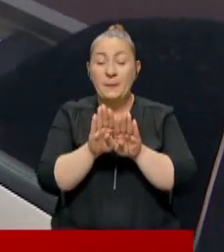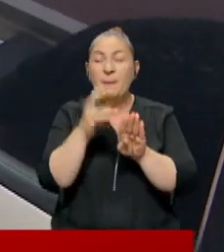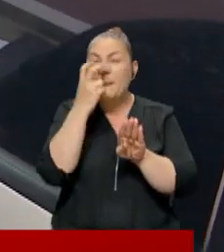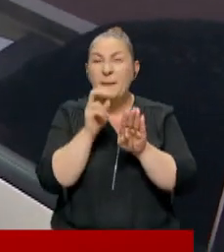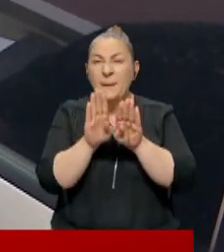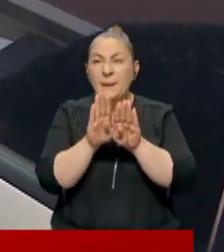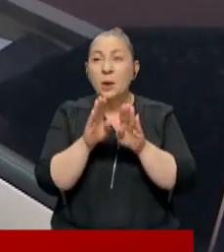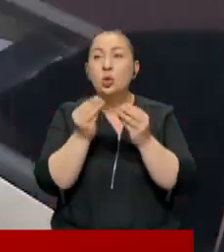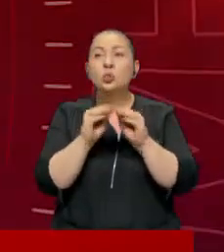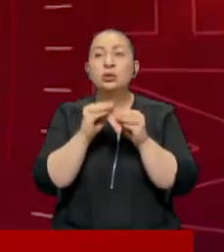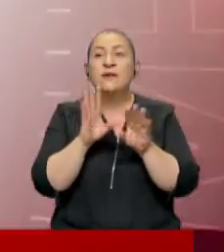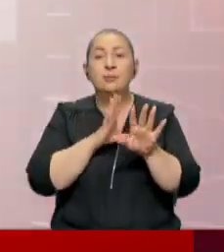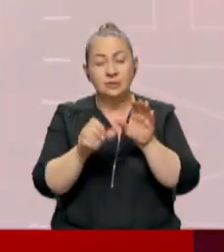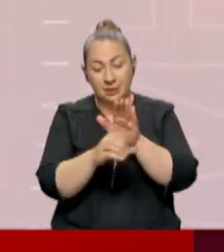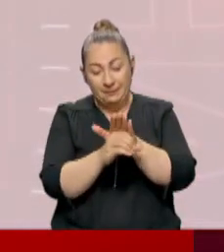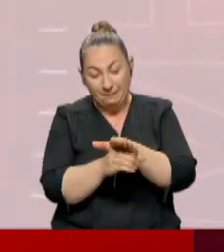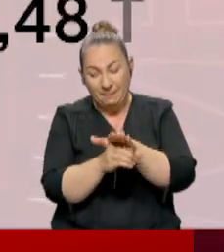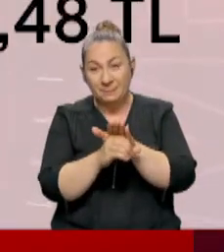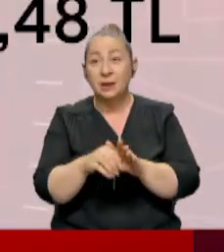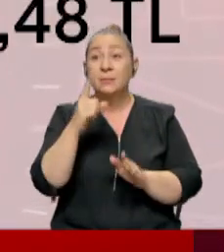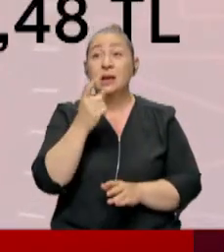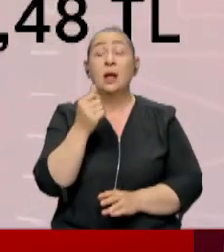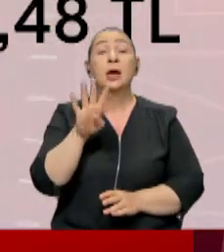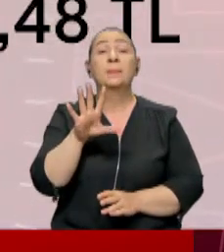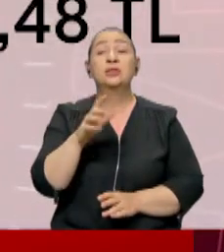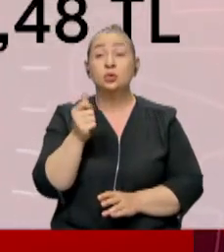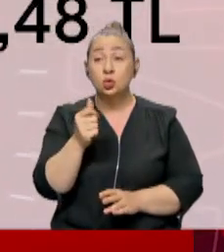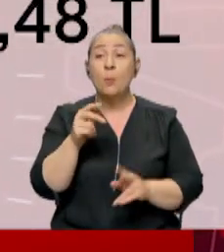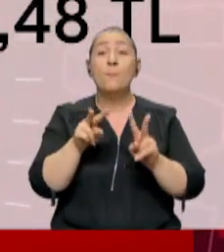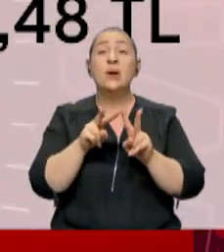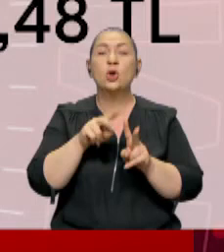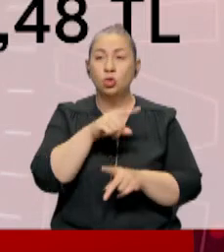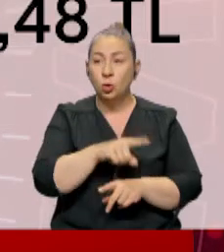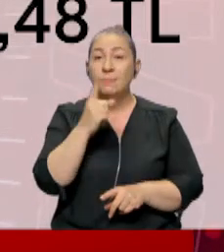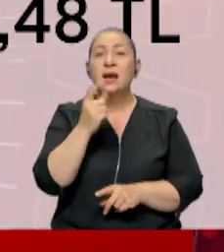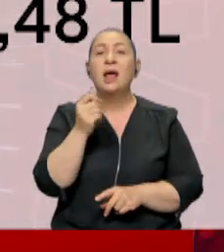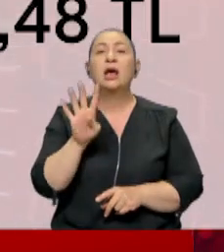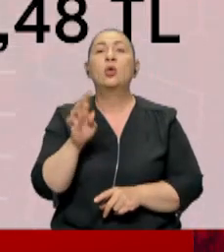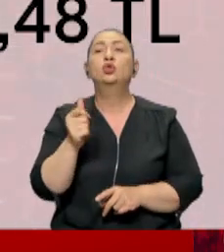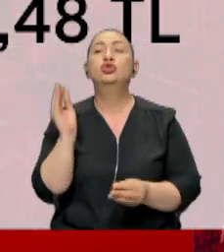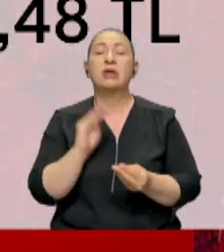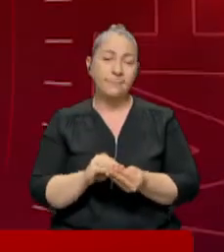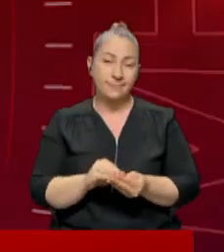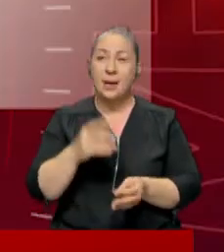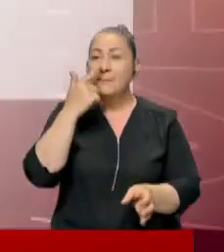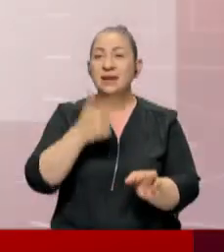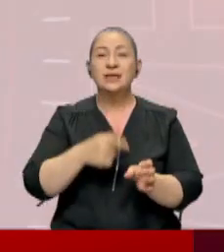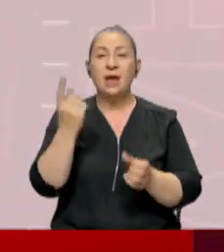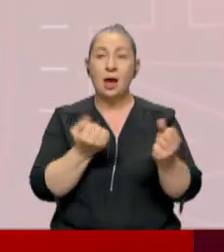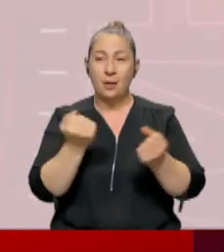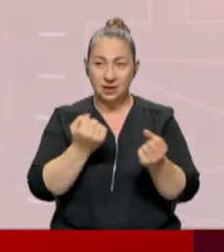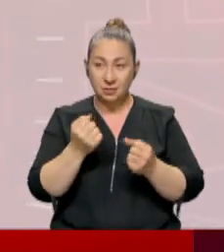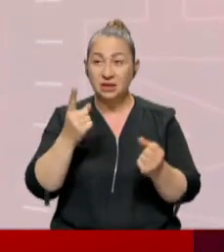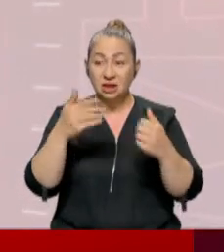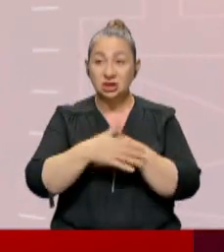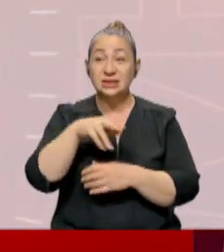gasp eden altında yumurta varmış benzinli 1 lira 45 kuruş motorine ise 1 lira 40 kuruş zam geldi benzinli Bir aracın